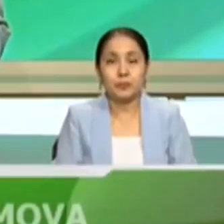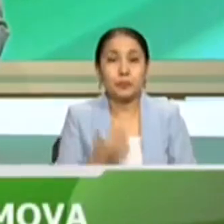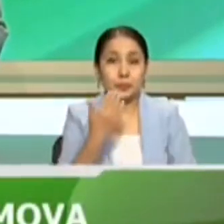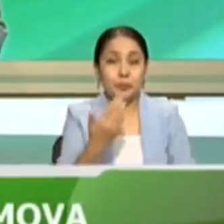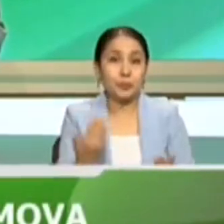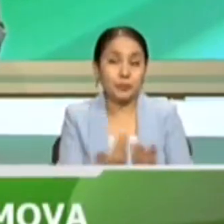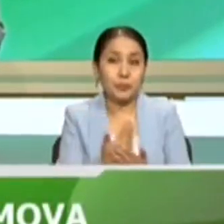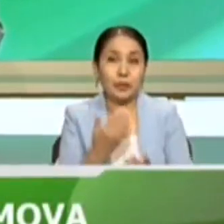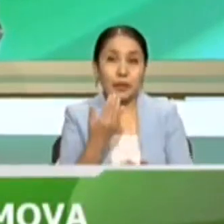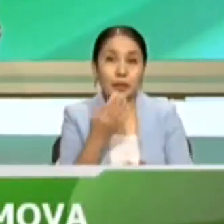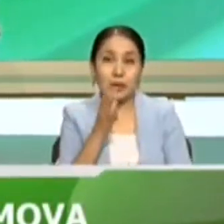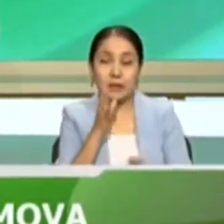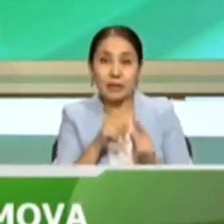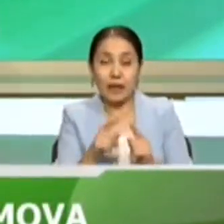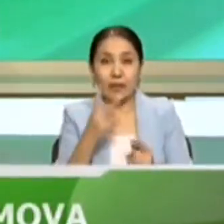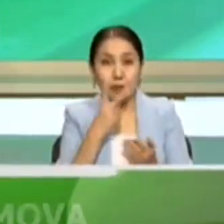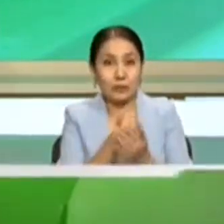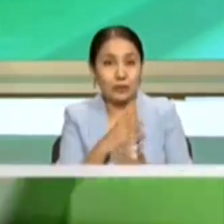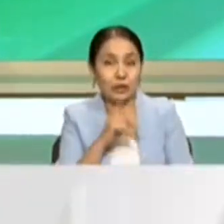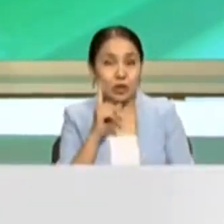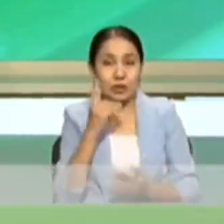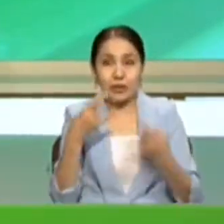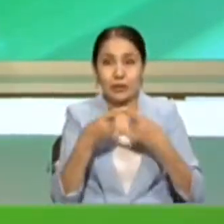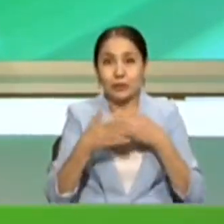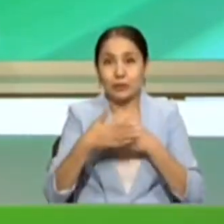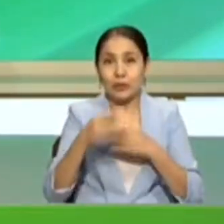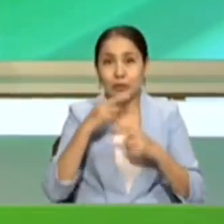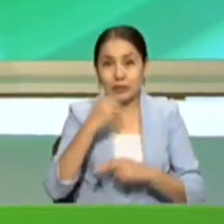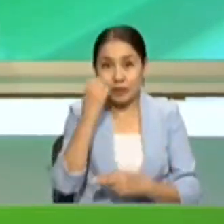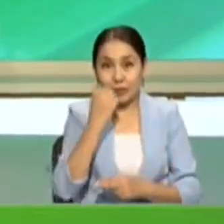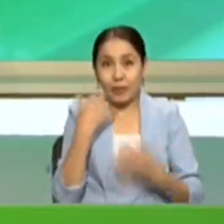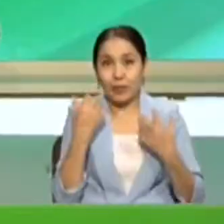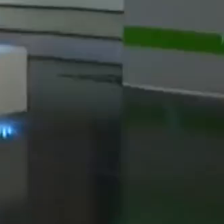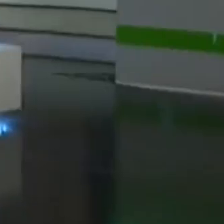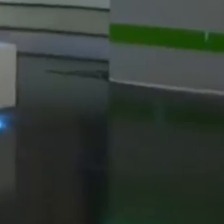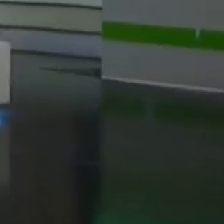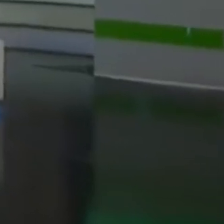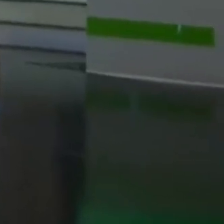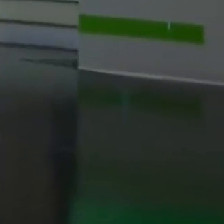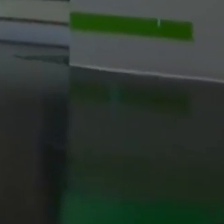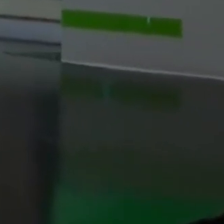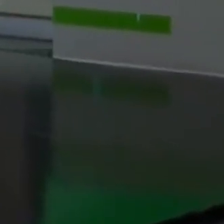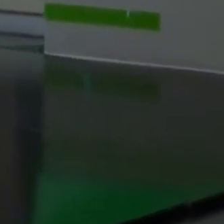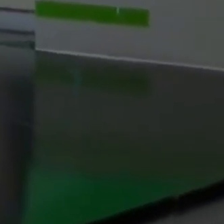Siz yangi davrni tomosha qildingiz. Yoshlar telekanalidan uzoqlashmang, e'tiboringiz uchun rahmat. Omon bo'ling. Xayr.